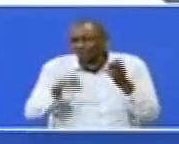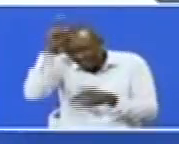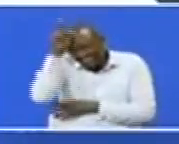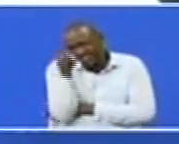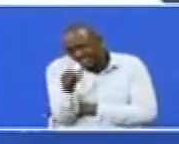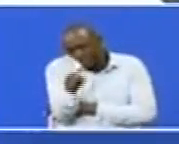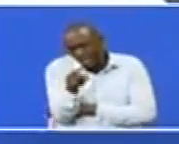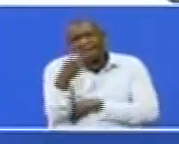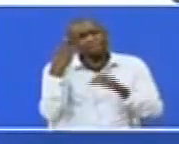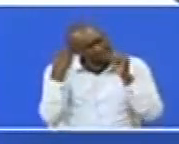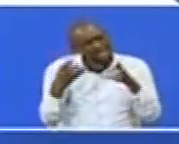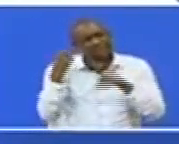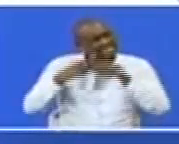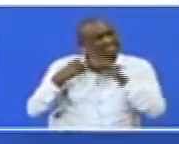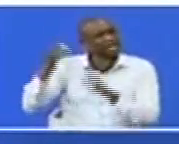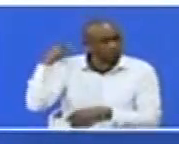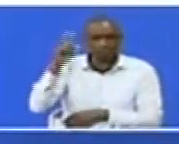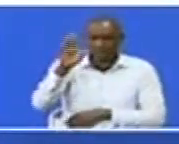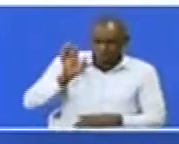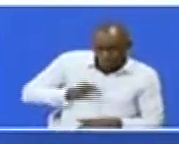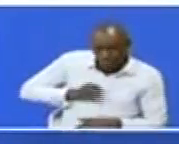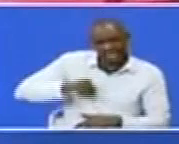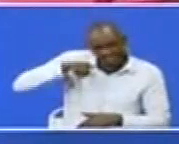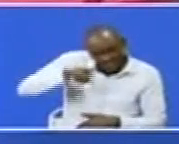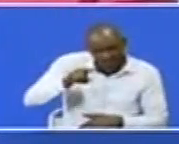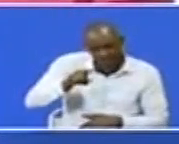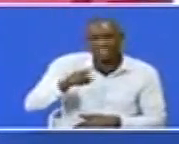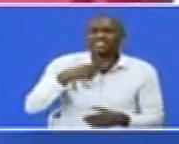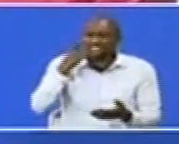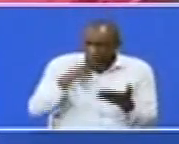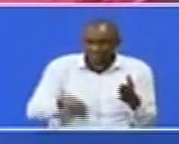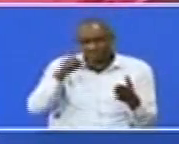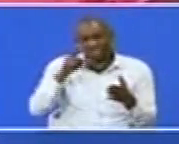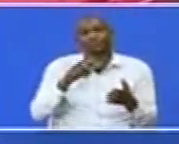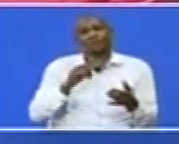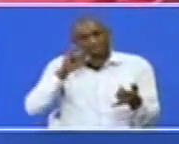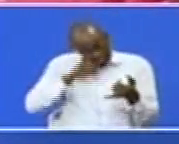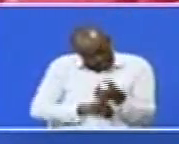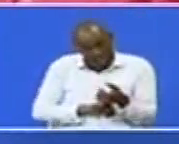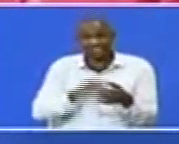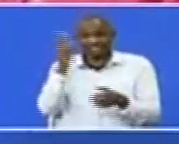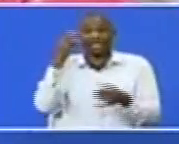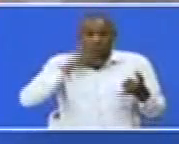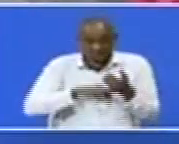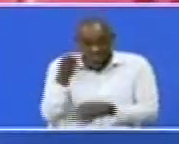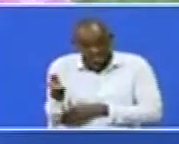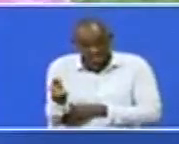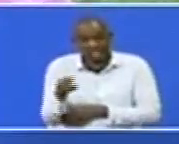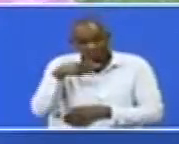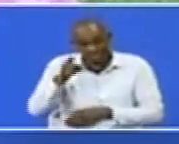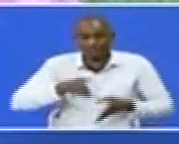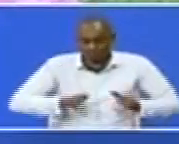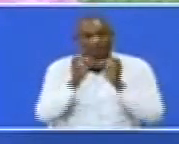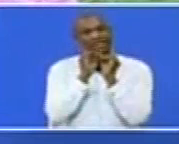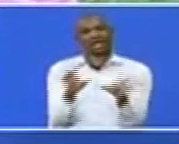hiki, miaka mingi iliyopita mwanamke aliyefahamika kama Bilangat alilazimika kuwa mwanamke mwenzake kwa kuwa alikuwa tasa.